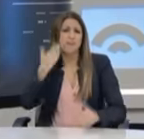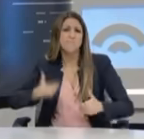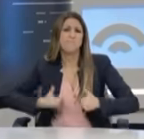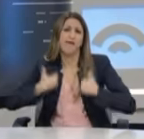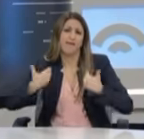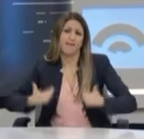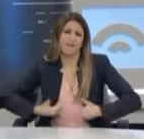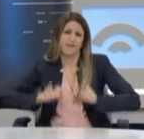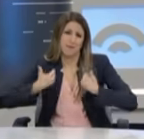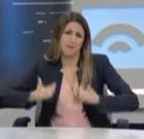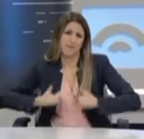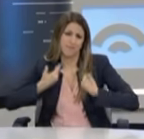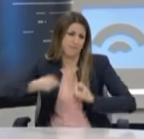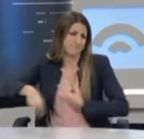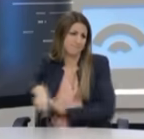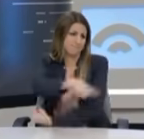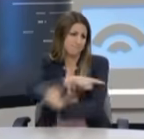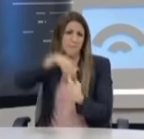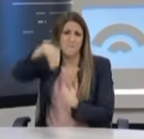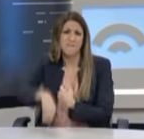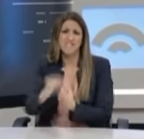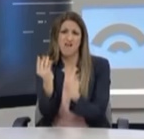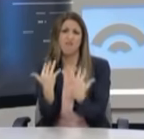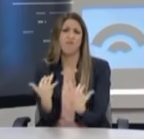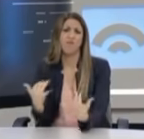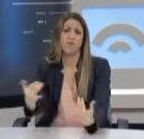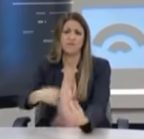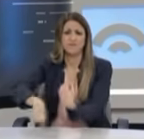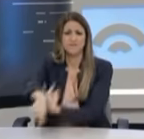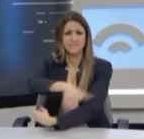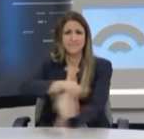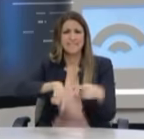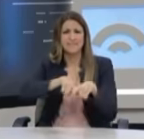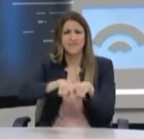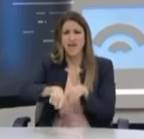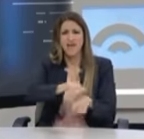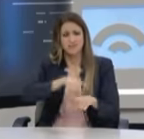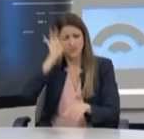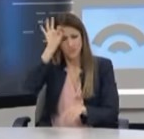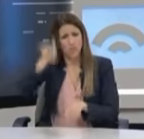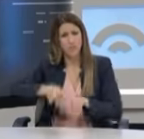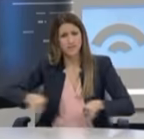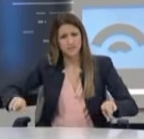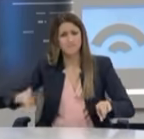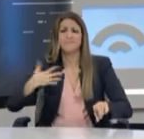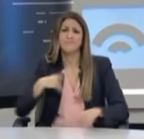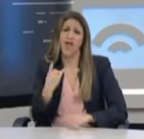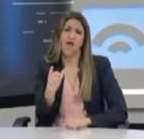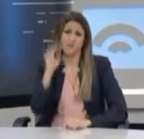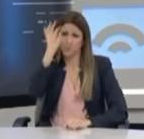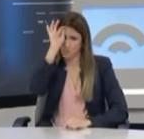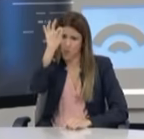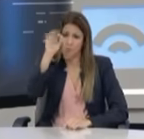παιχνίδια, τις υπόγειες δοσοληψίες, για να μπορέσει ο κύριος Τσίπρας να παραμείνει